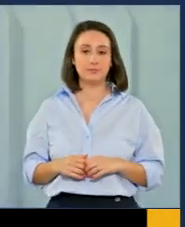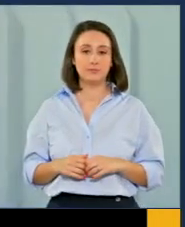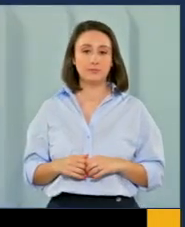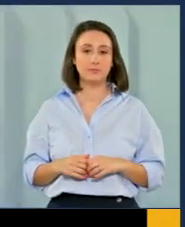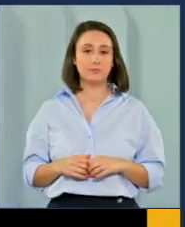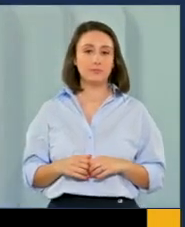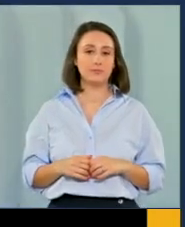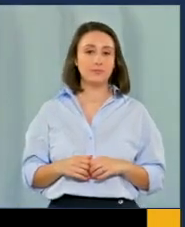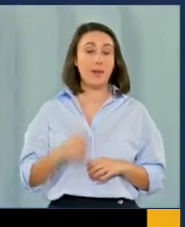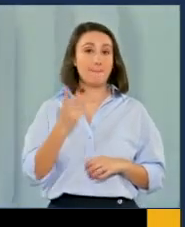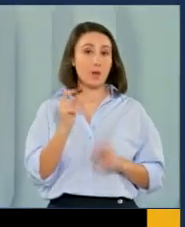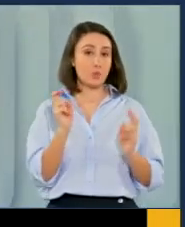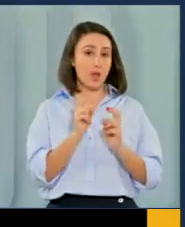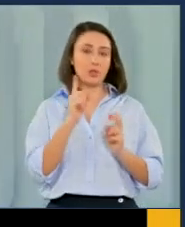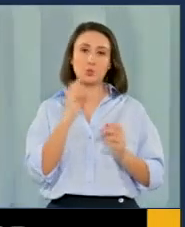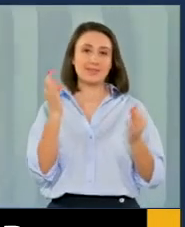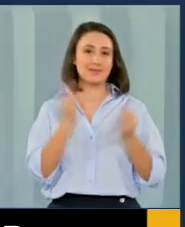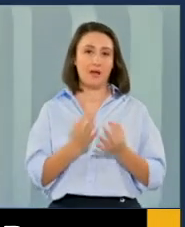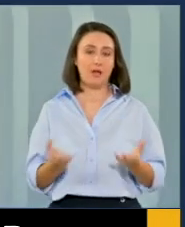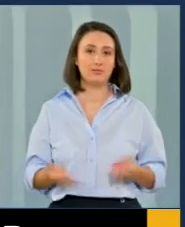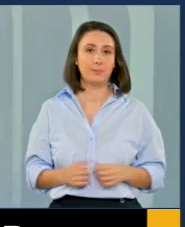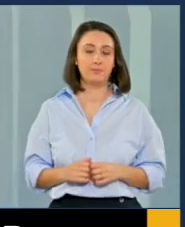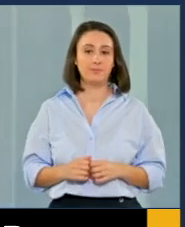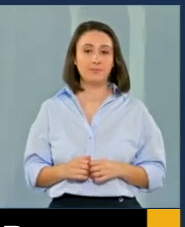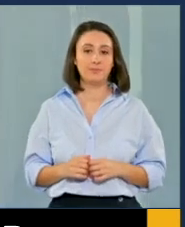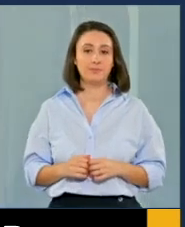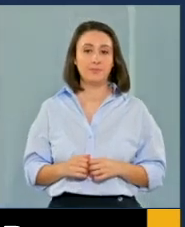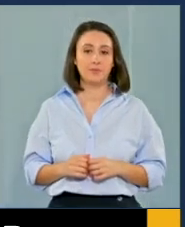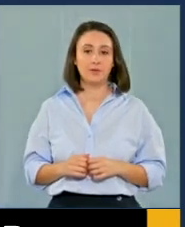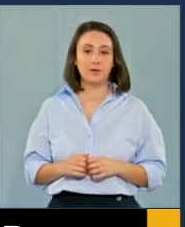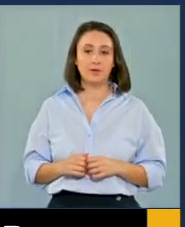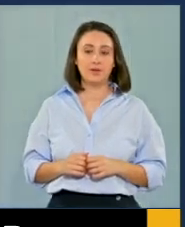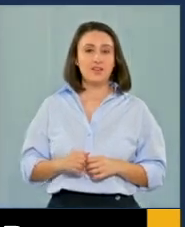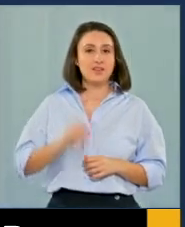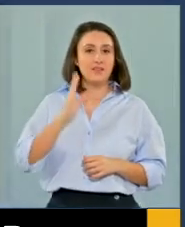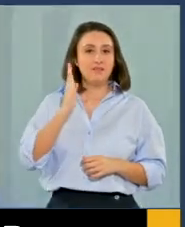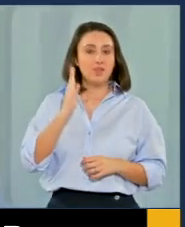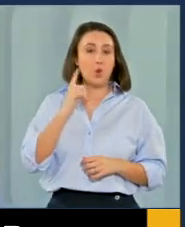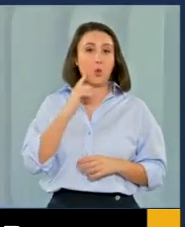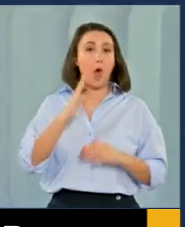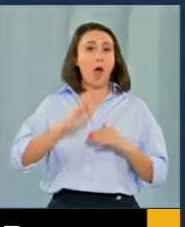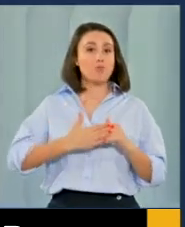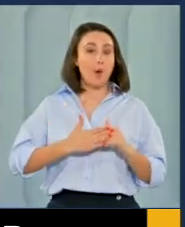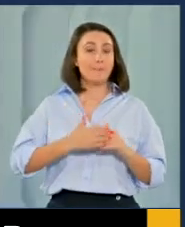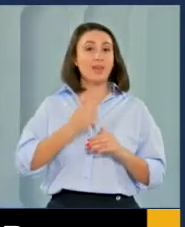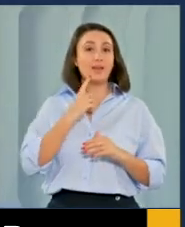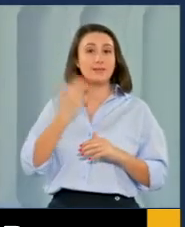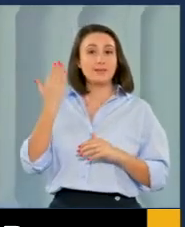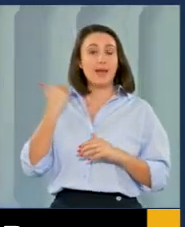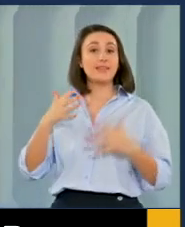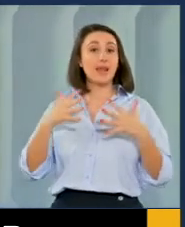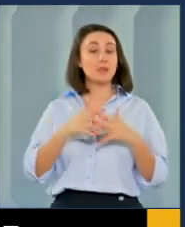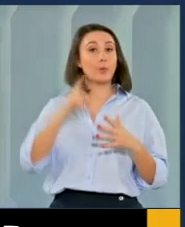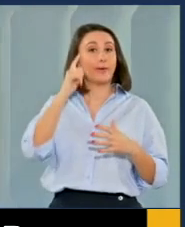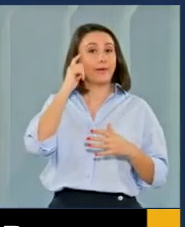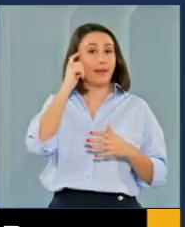Prețurile electricitate nu vor scădea pe termen în viitorul previzibil. Înainte de război, credeam